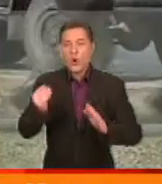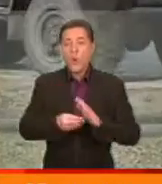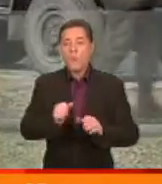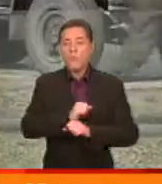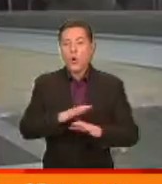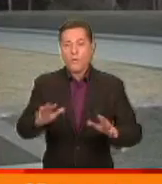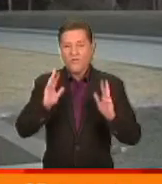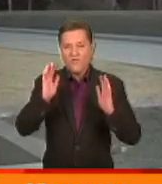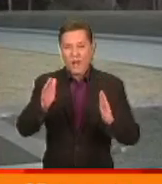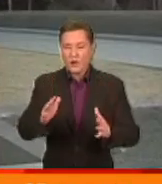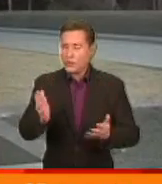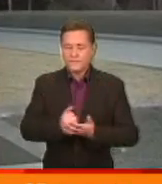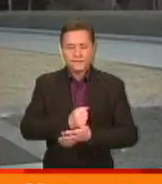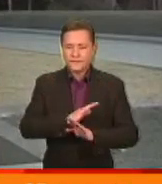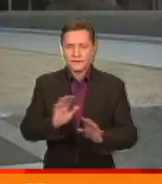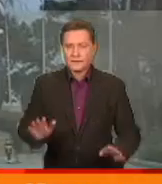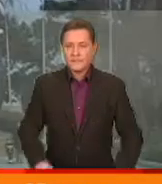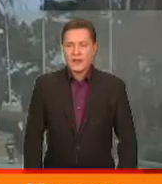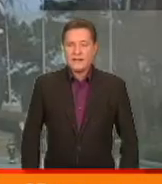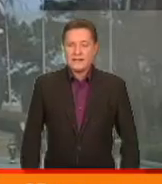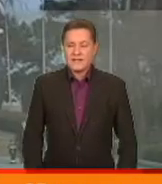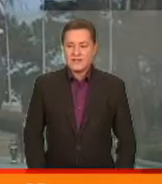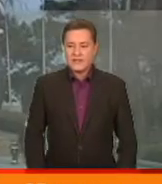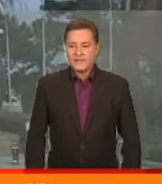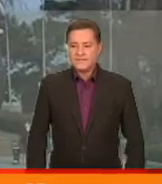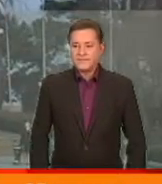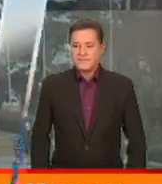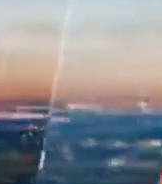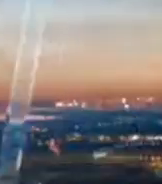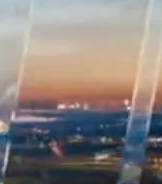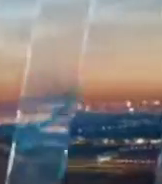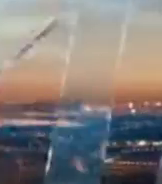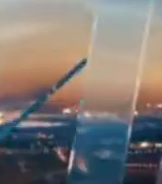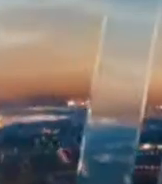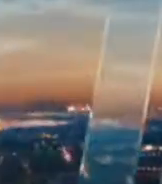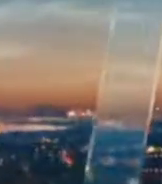парку так і не знайшли. Юлія Афанасьєва, Євген Рєпінько, програма «Вікна СТБ».